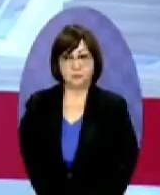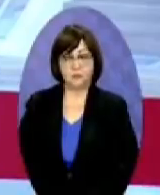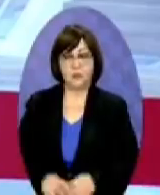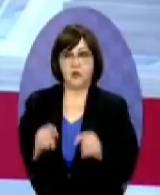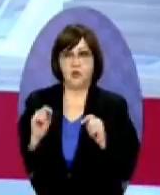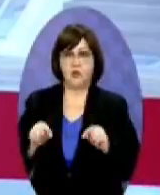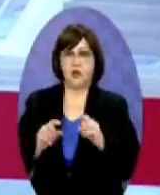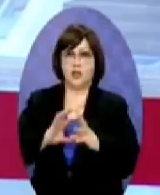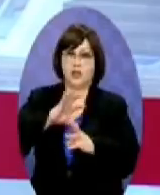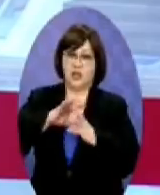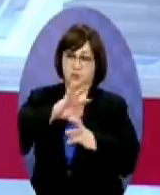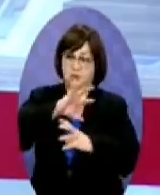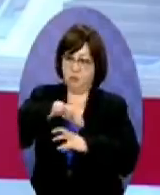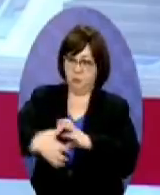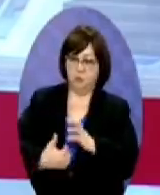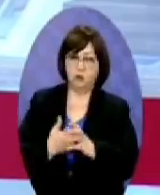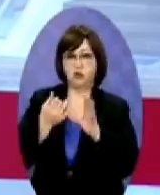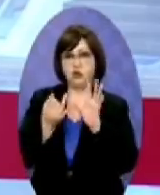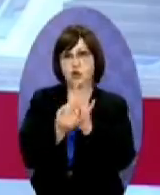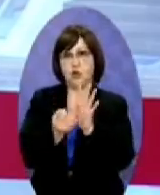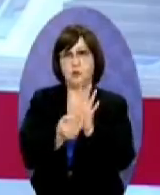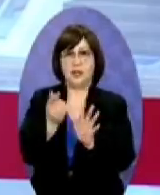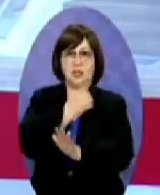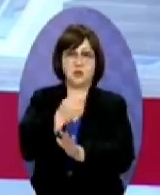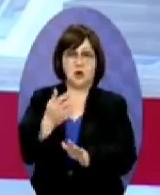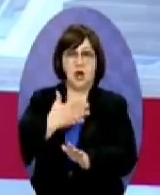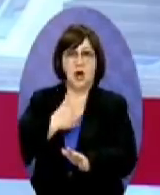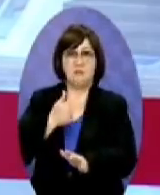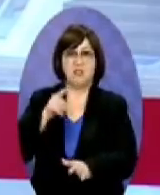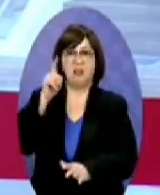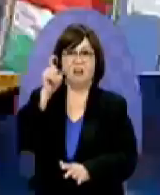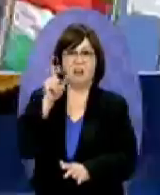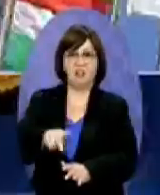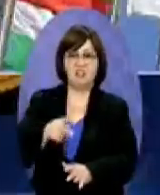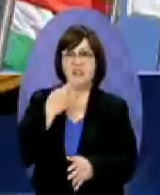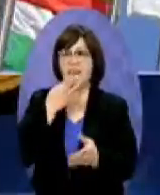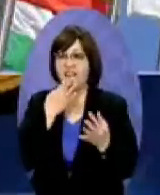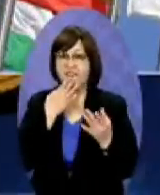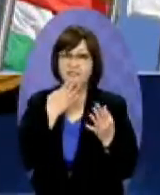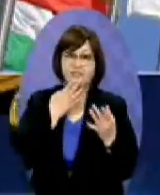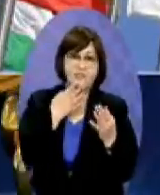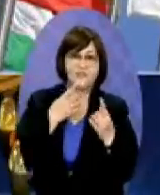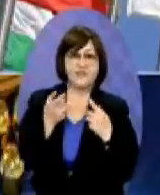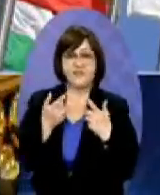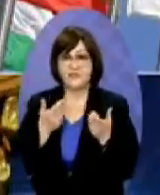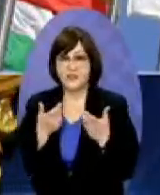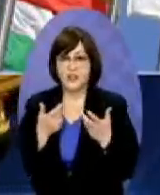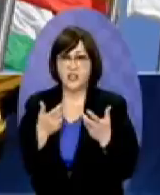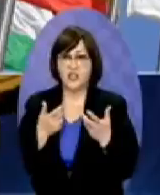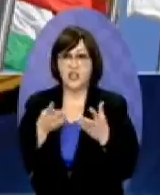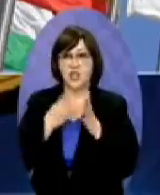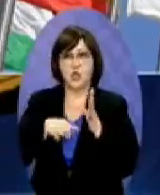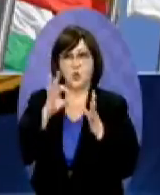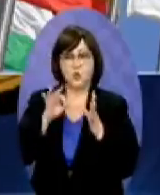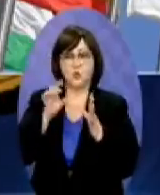Өнөөдөр дэлхийд даяар 7100 орчим амьд хэл байна. Үүний 90% нь 100 мянгаас бага